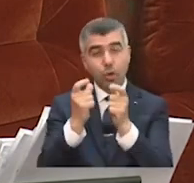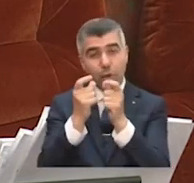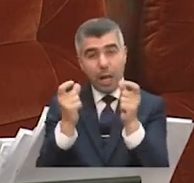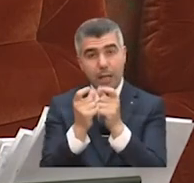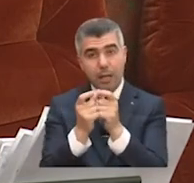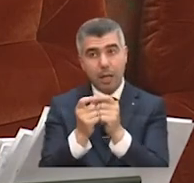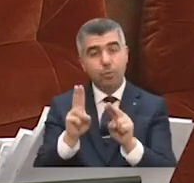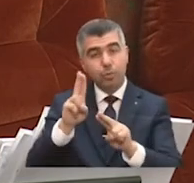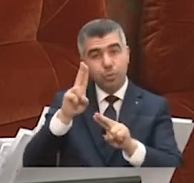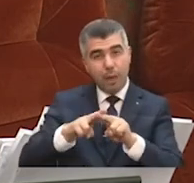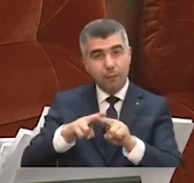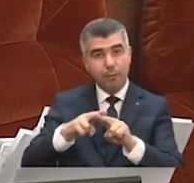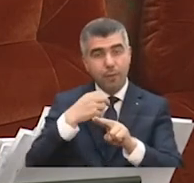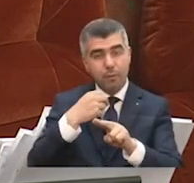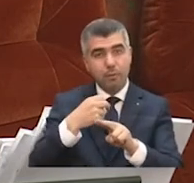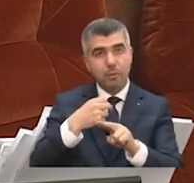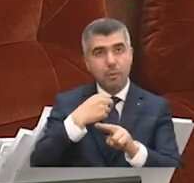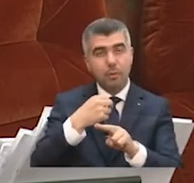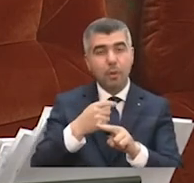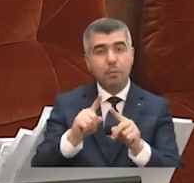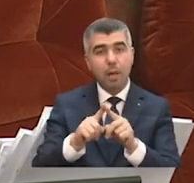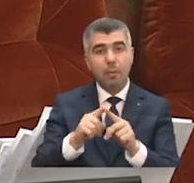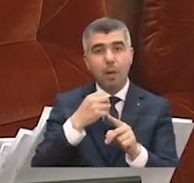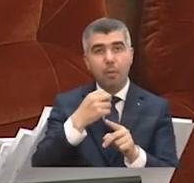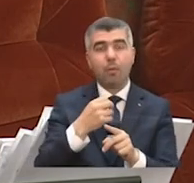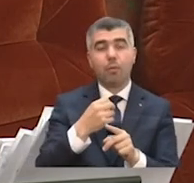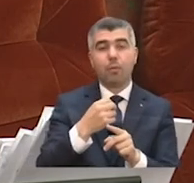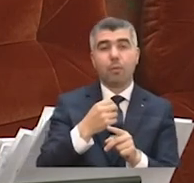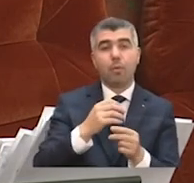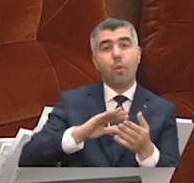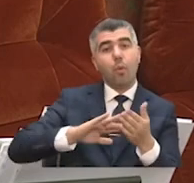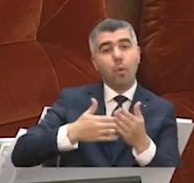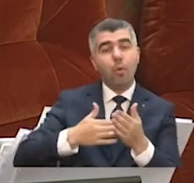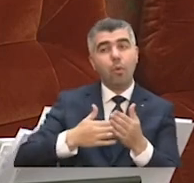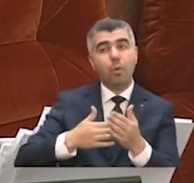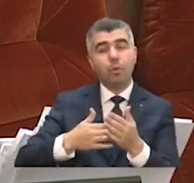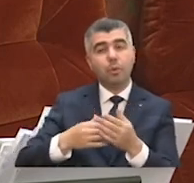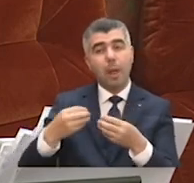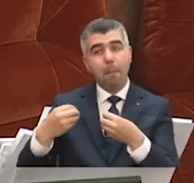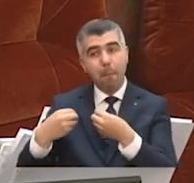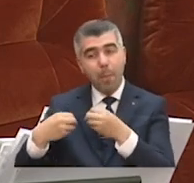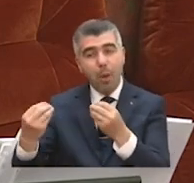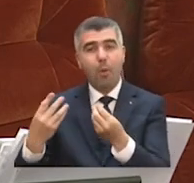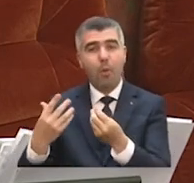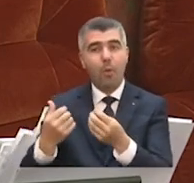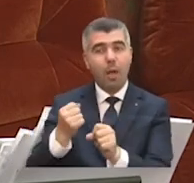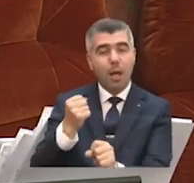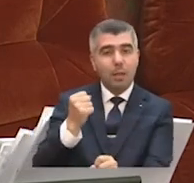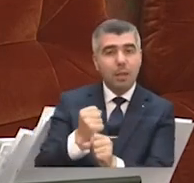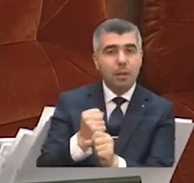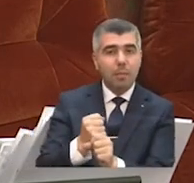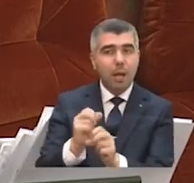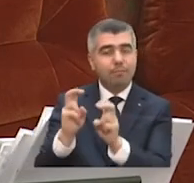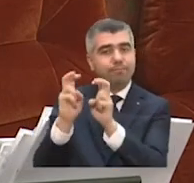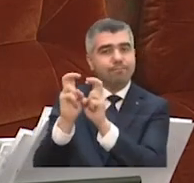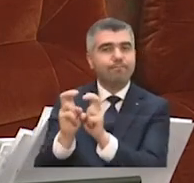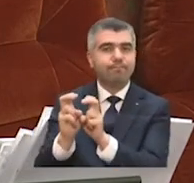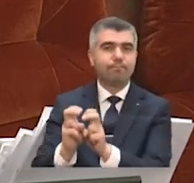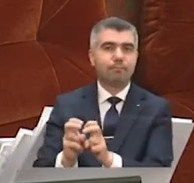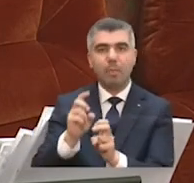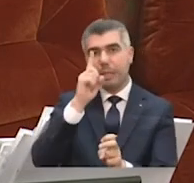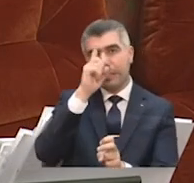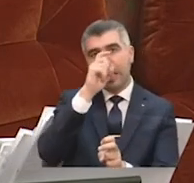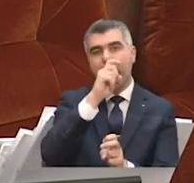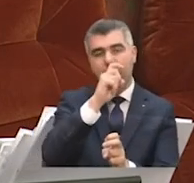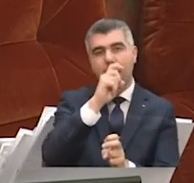أنه راه الثقل اللي علينا في التنافسية ديالنا هو ثقل كيجعل أنه من الصعوبة